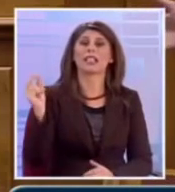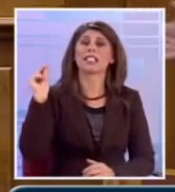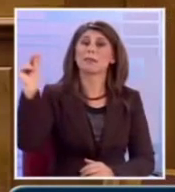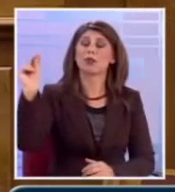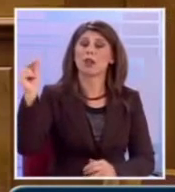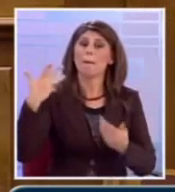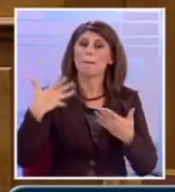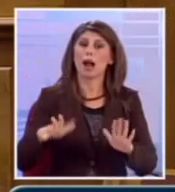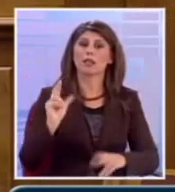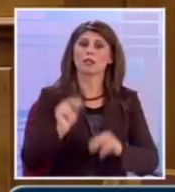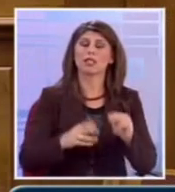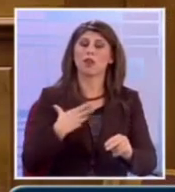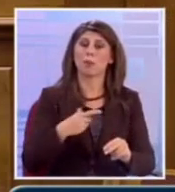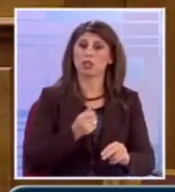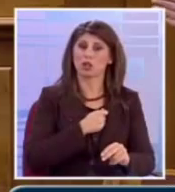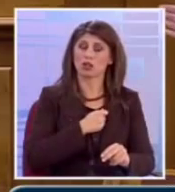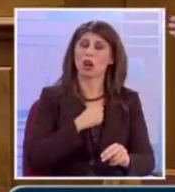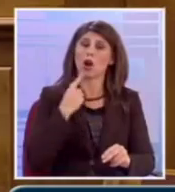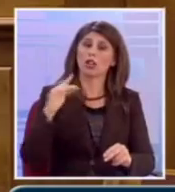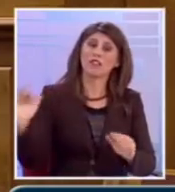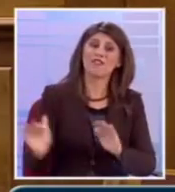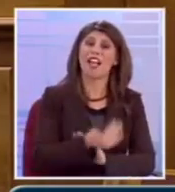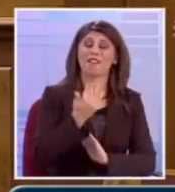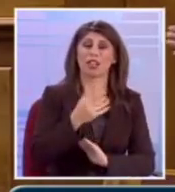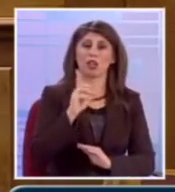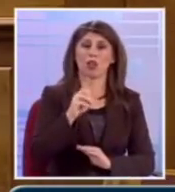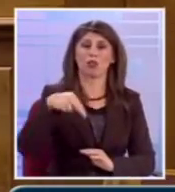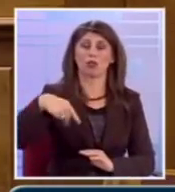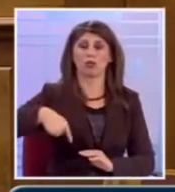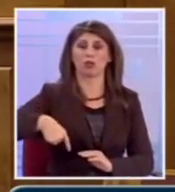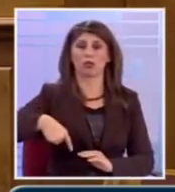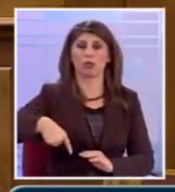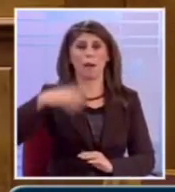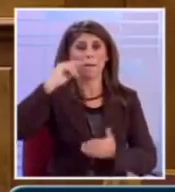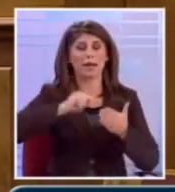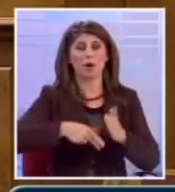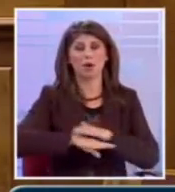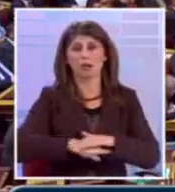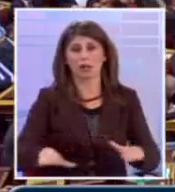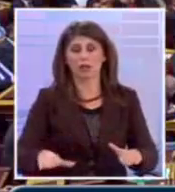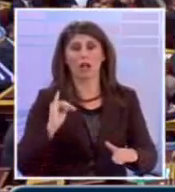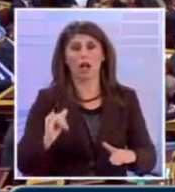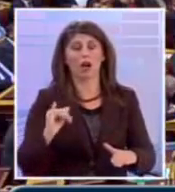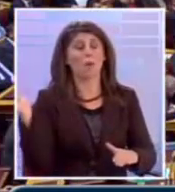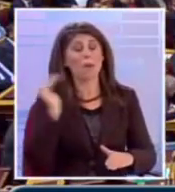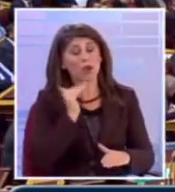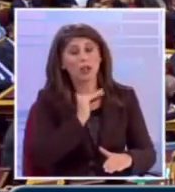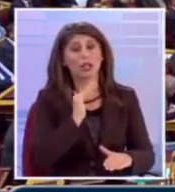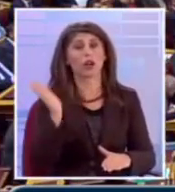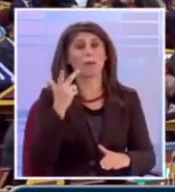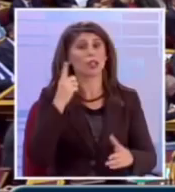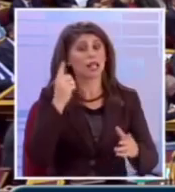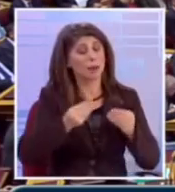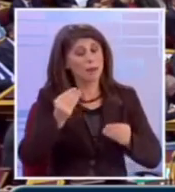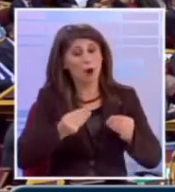δίνατε στην ψήφο εμπιστοσύνης ότι φεύγει το ΔΝΤΑ. Βγαίνουμε από το μικρό απ το μνημόνιο ακόμα πιο γρήγορα από όσο είχαμε